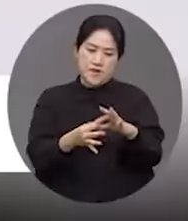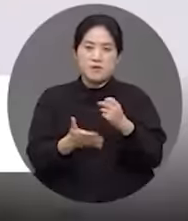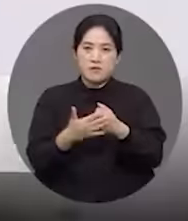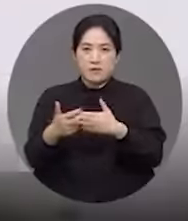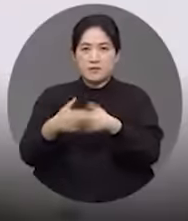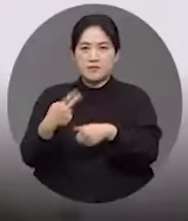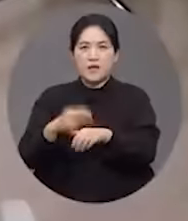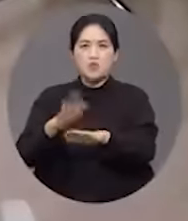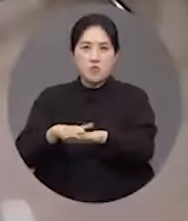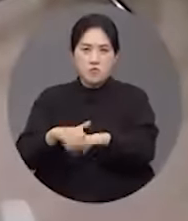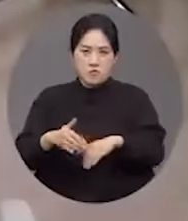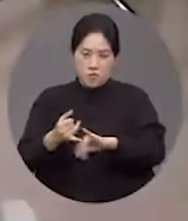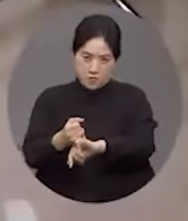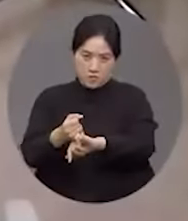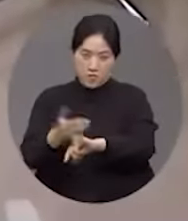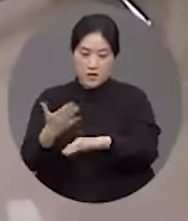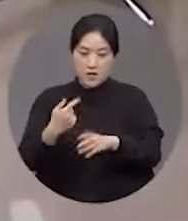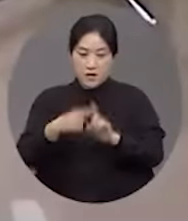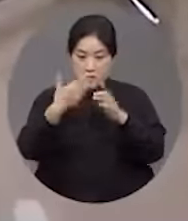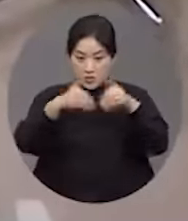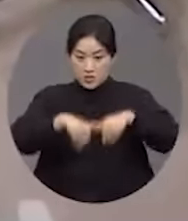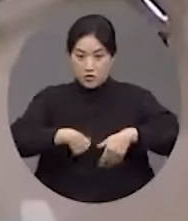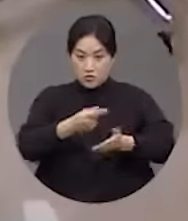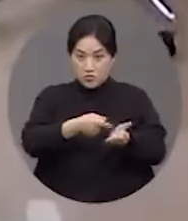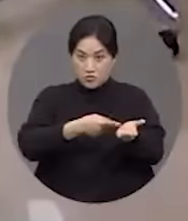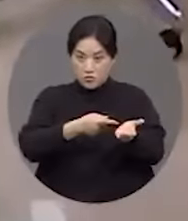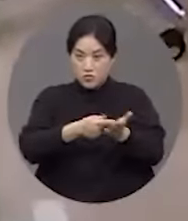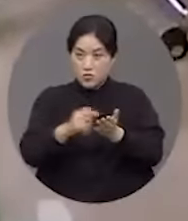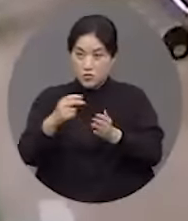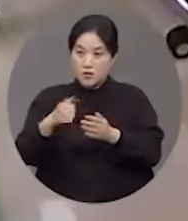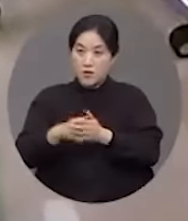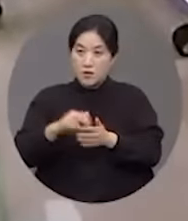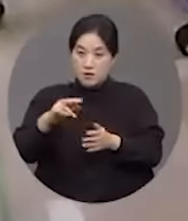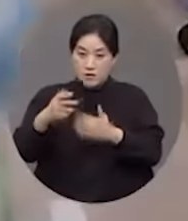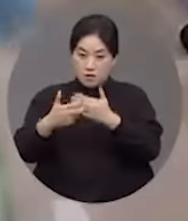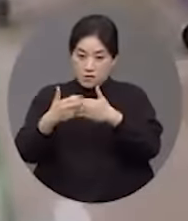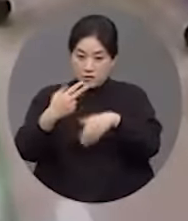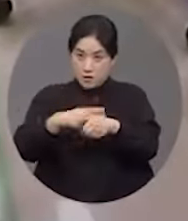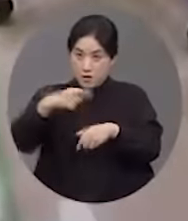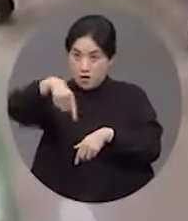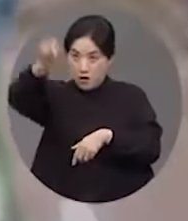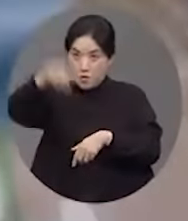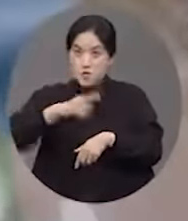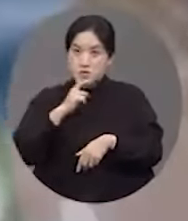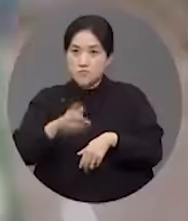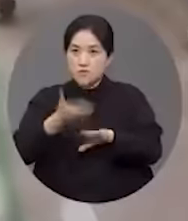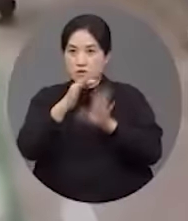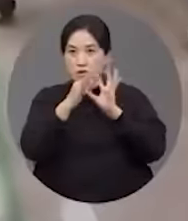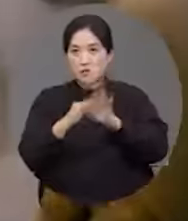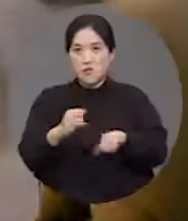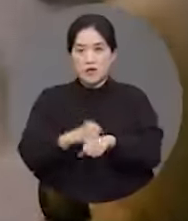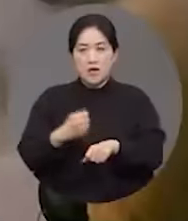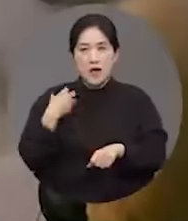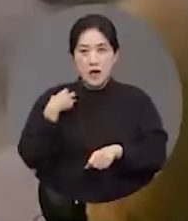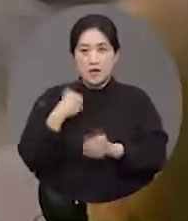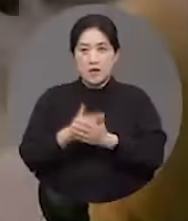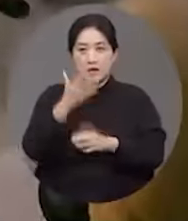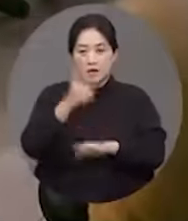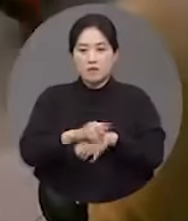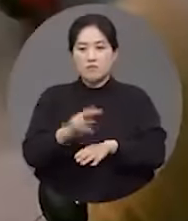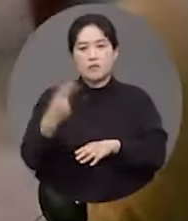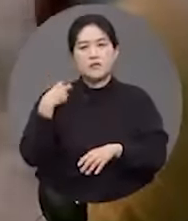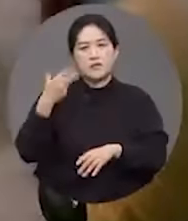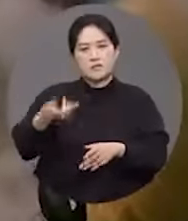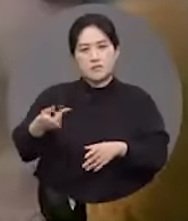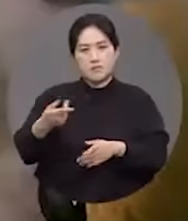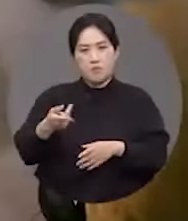합니다. 하지만 간호사의 수술은 집도의가 돌아올 때까지 10분 이상 계속됐습니다. 사실상의 대리